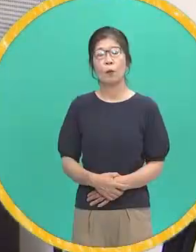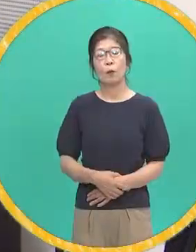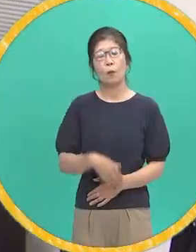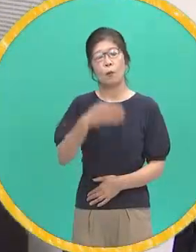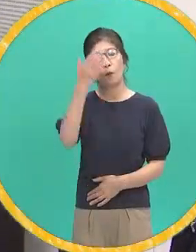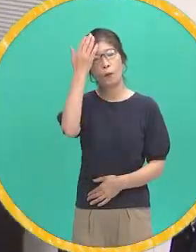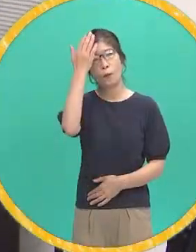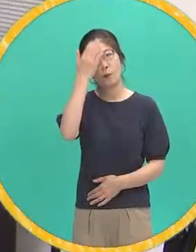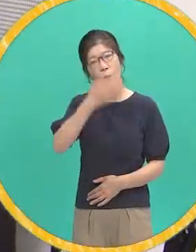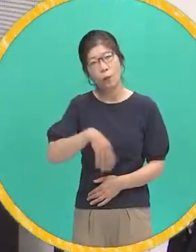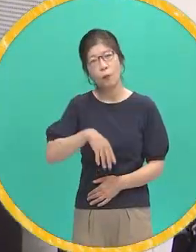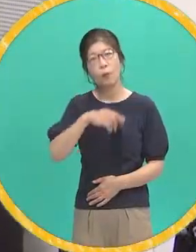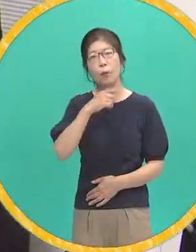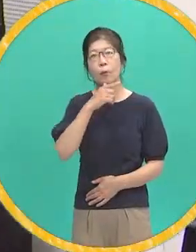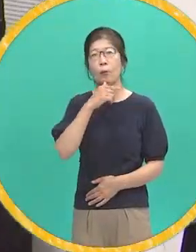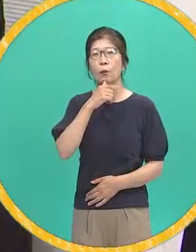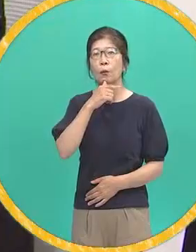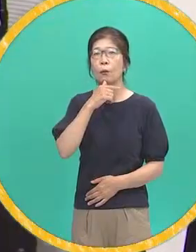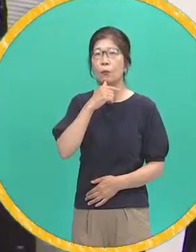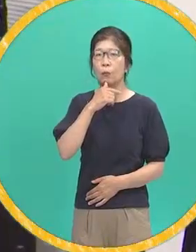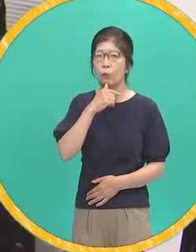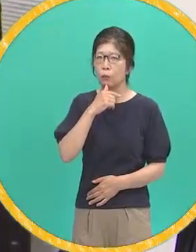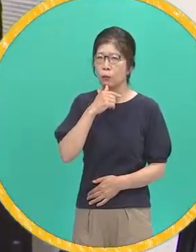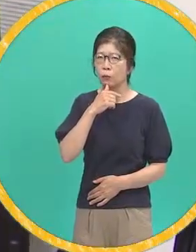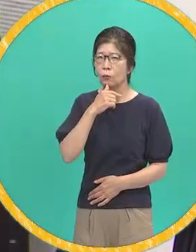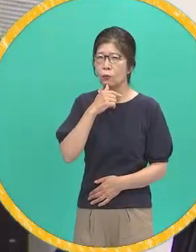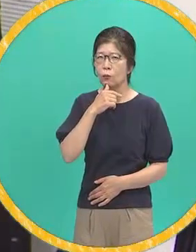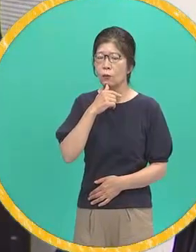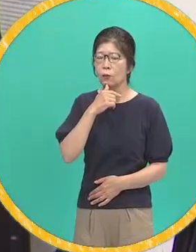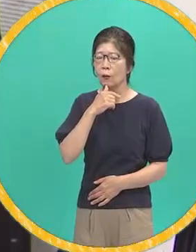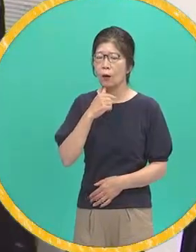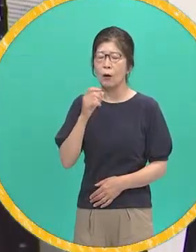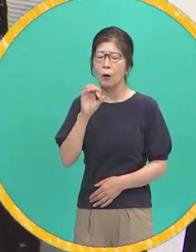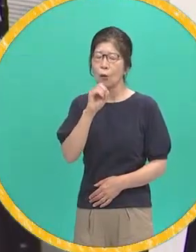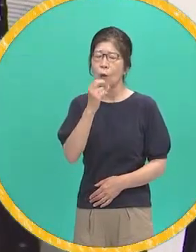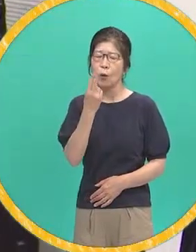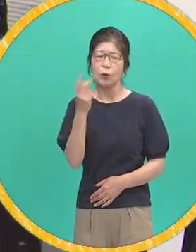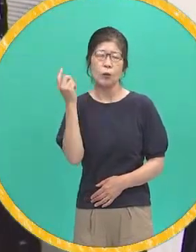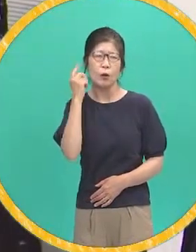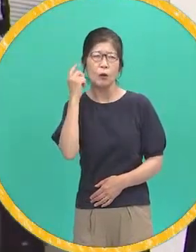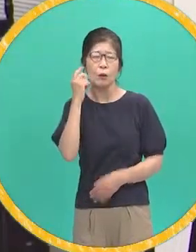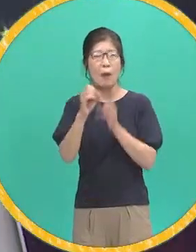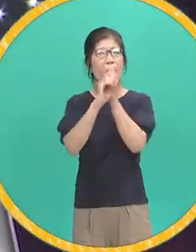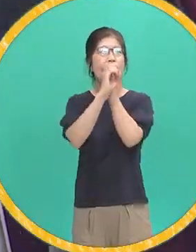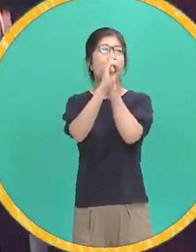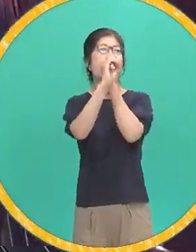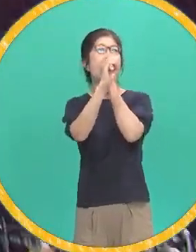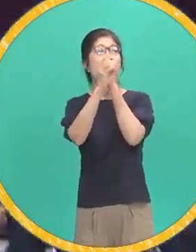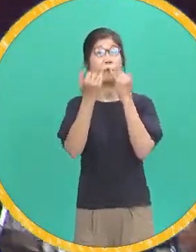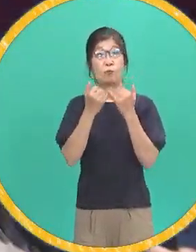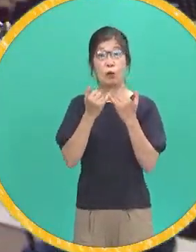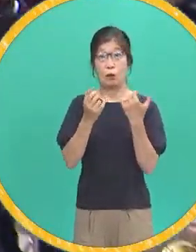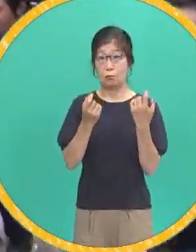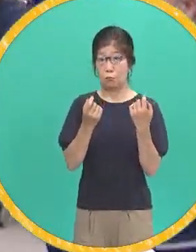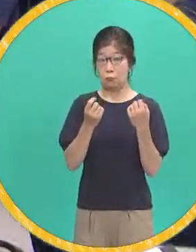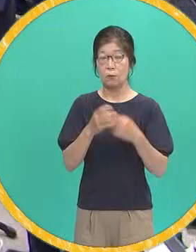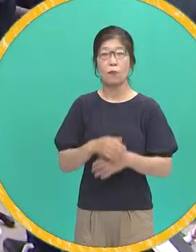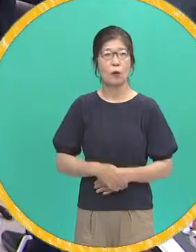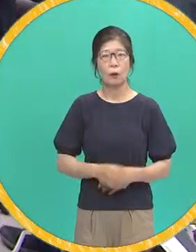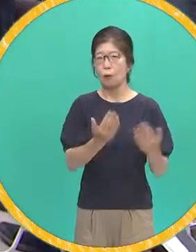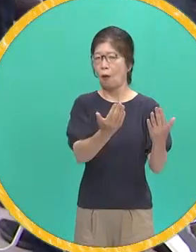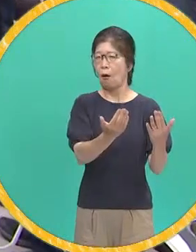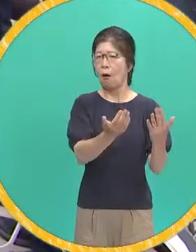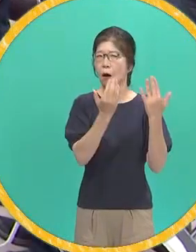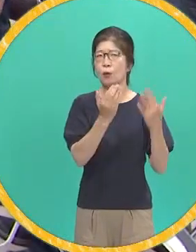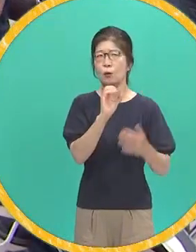知らなかったけれどなんかあの思い浮かぶラッパみたいな音ですよねうんそうですよね迫力